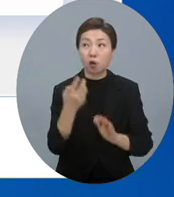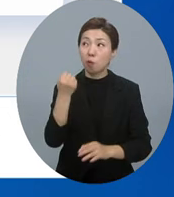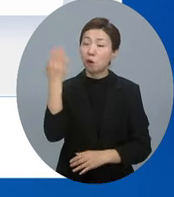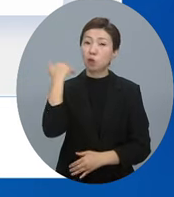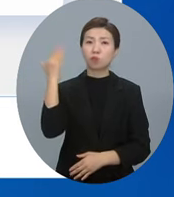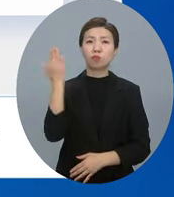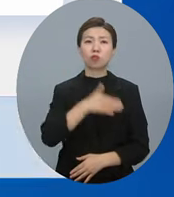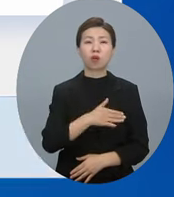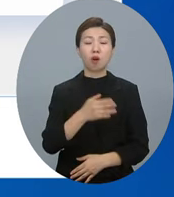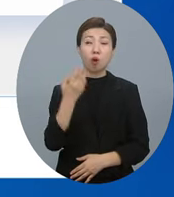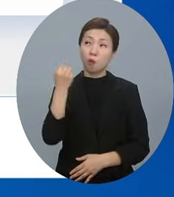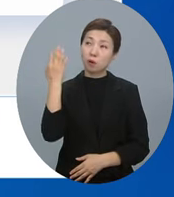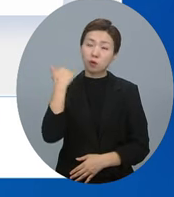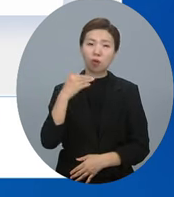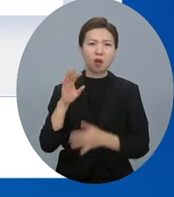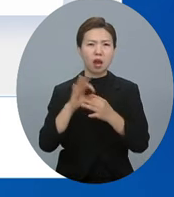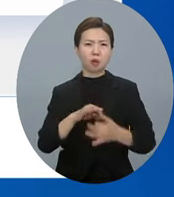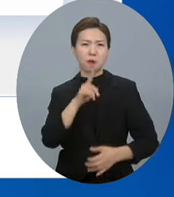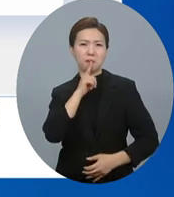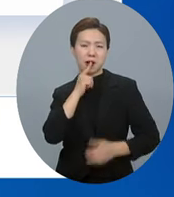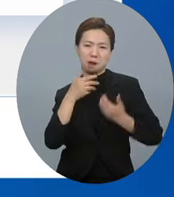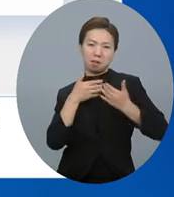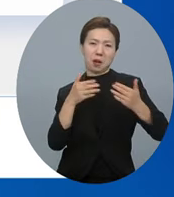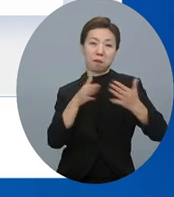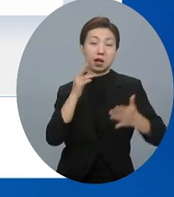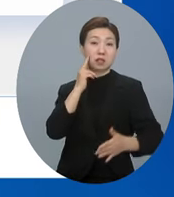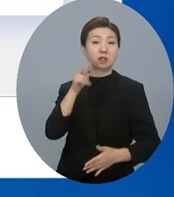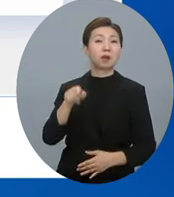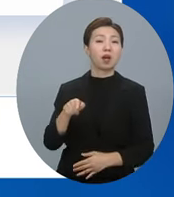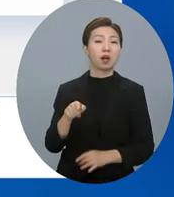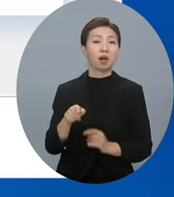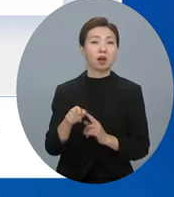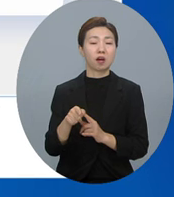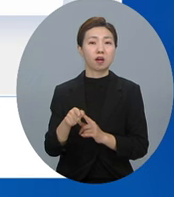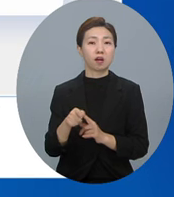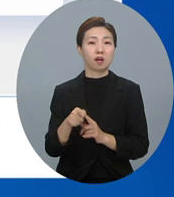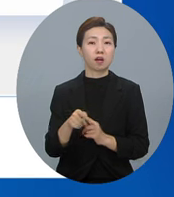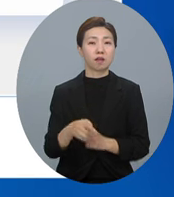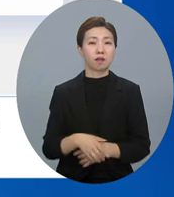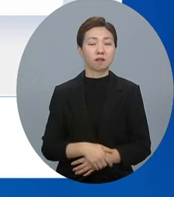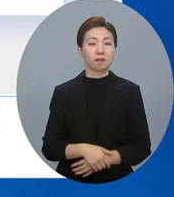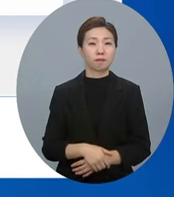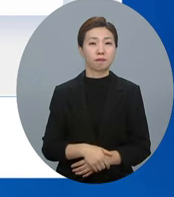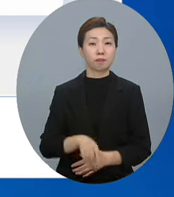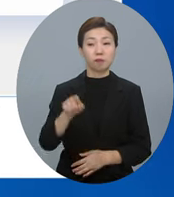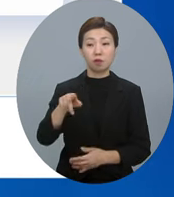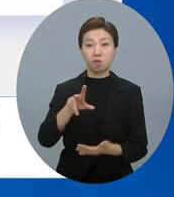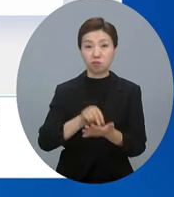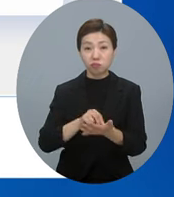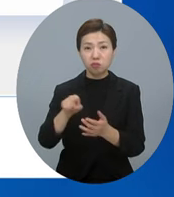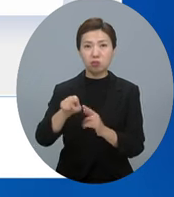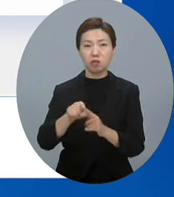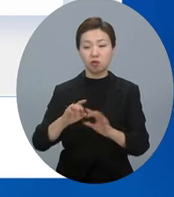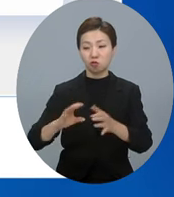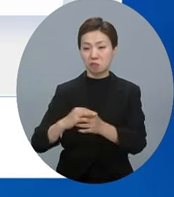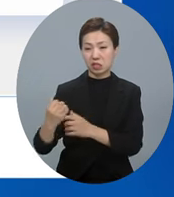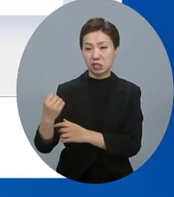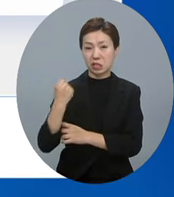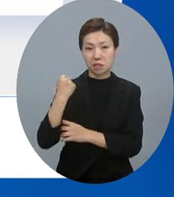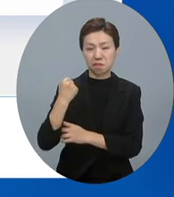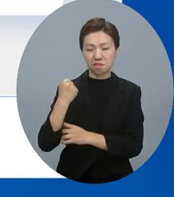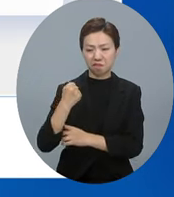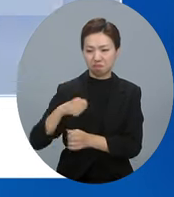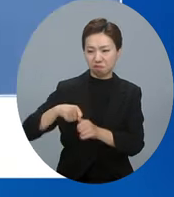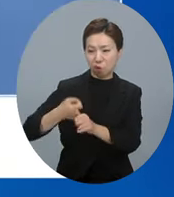발언을 장해찬 후보님은 많이 말씀을 하셨거든요 그런데도 도 이러한 상황에 대해서 국민의 힘에서 어떠한 조치도 안 하고 있기